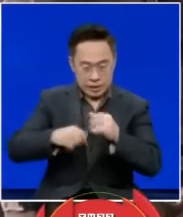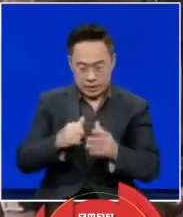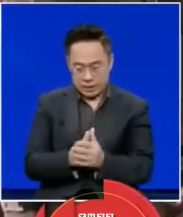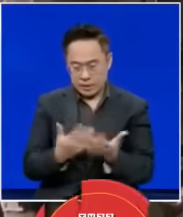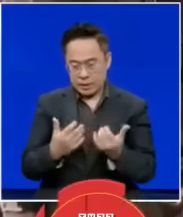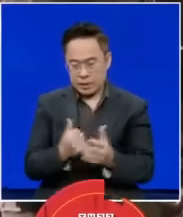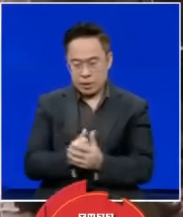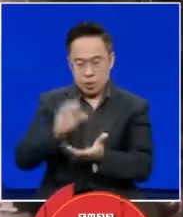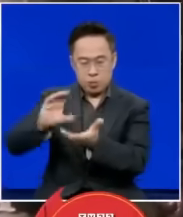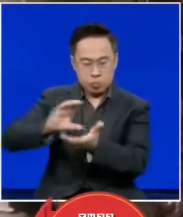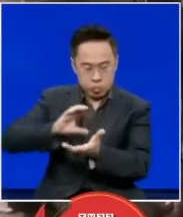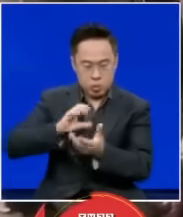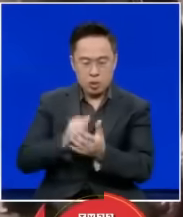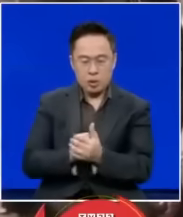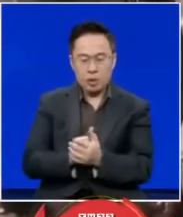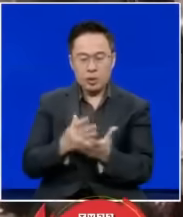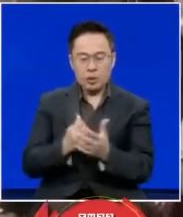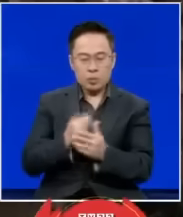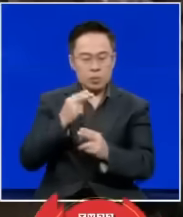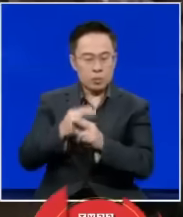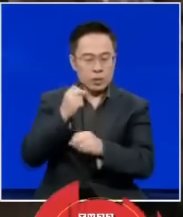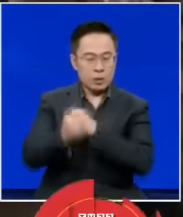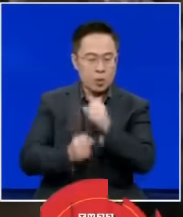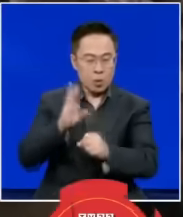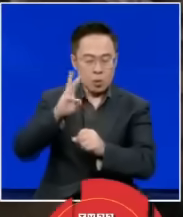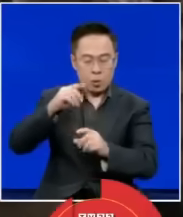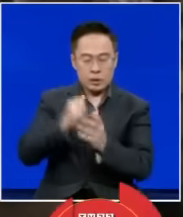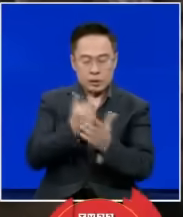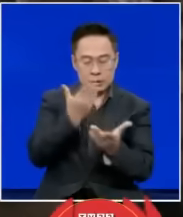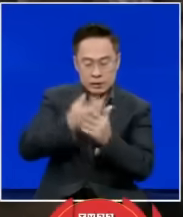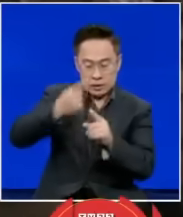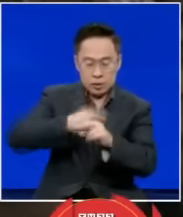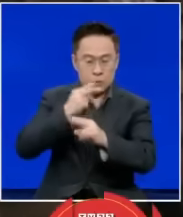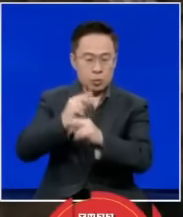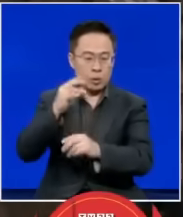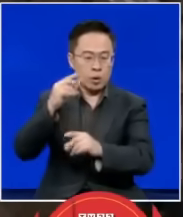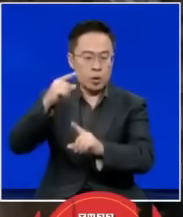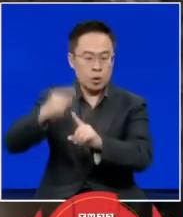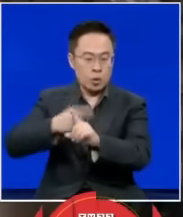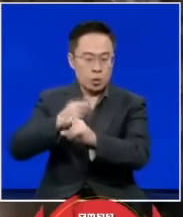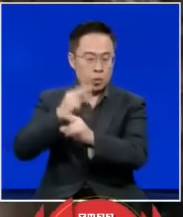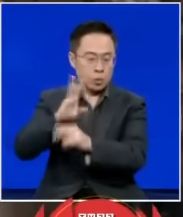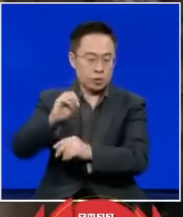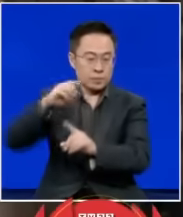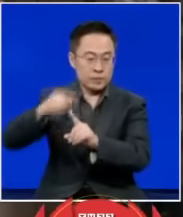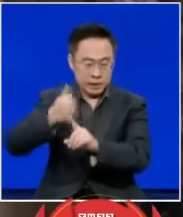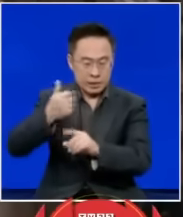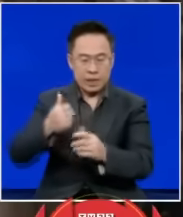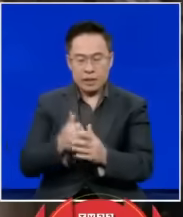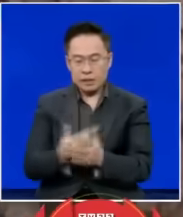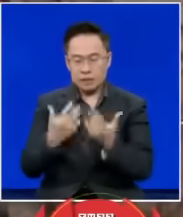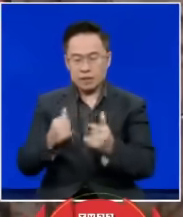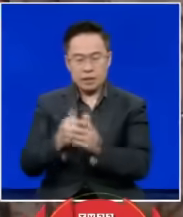สูงสุดอยู่แล้วนะพอเป็นบำนาญก็เลยต้องคูณย้อนหลังไป5ปีแล้วก็ไปหารด้วย50แต่ต้องไม่เกิน 70% ของเงินเฉลี่ย60เดือนสุดท้าย